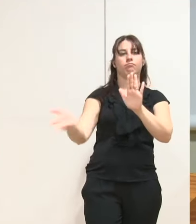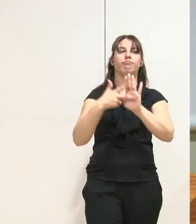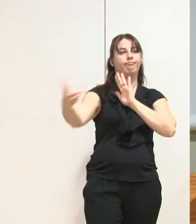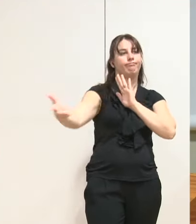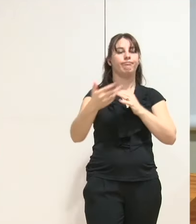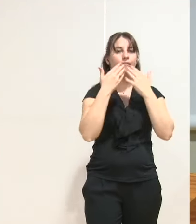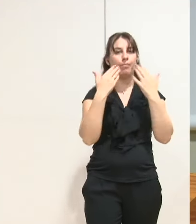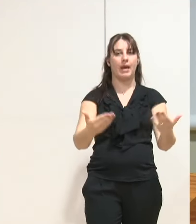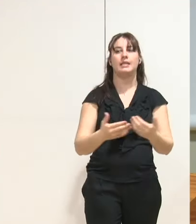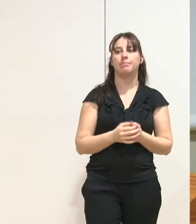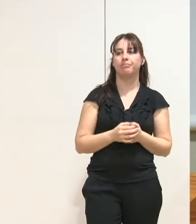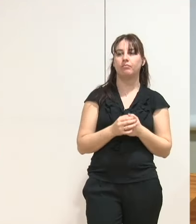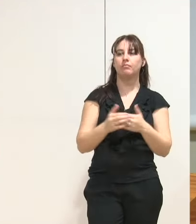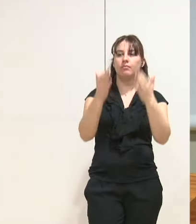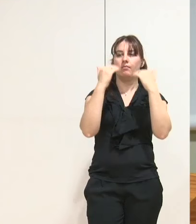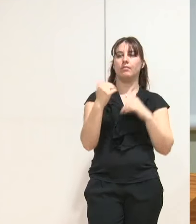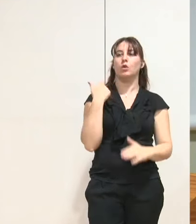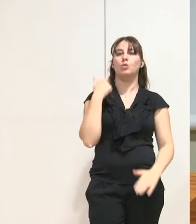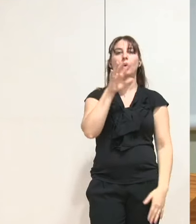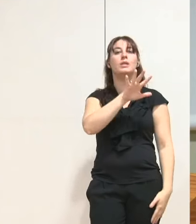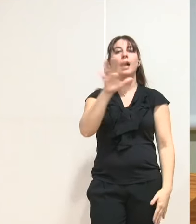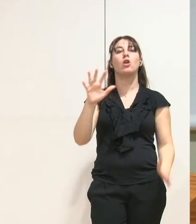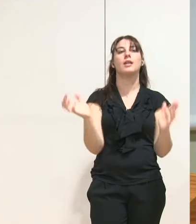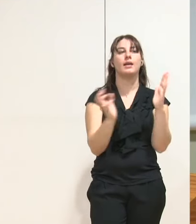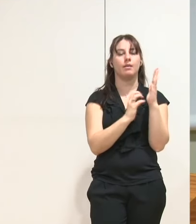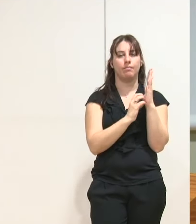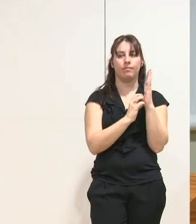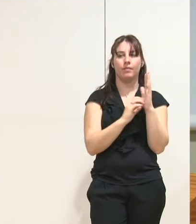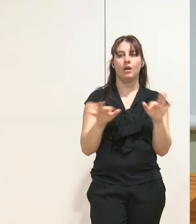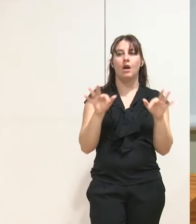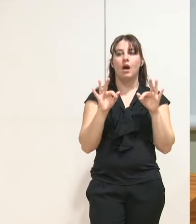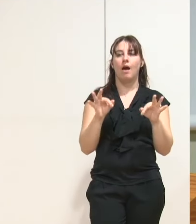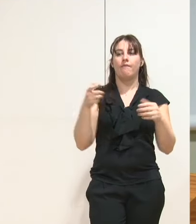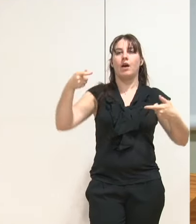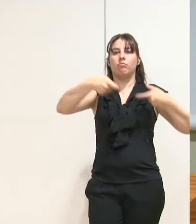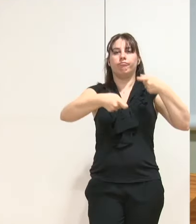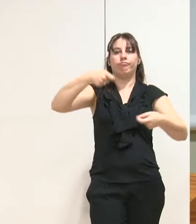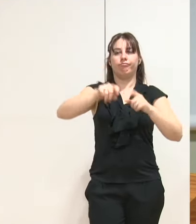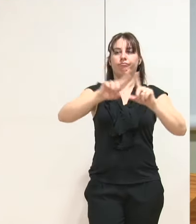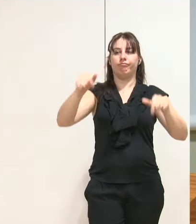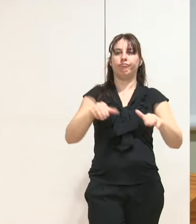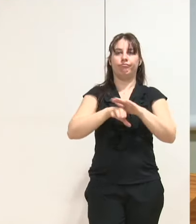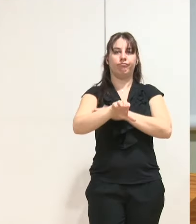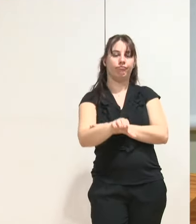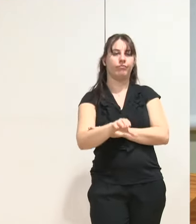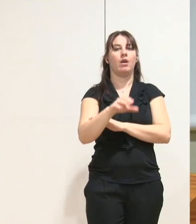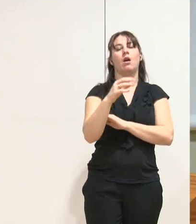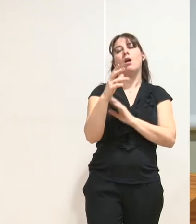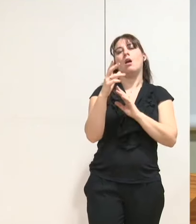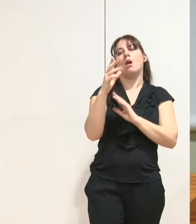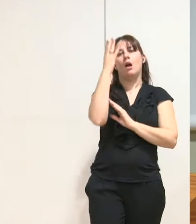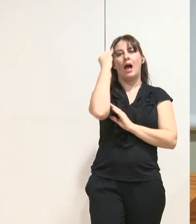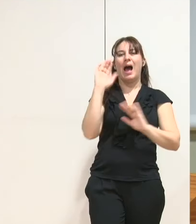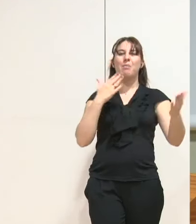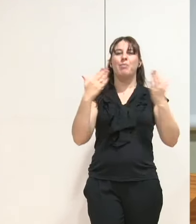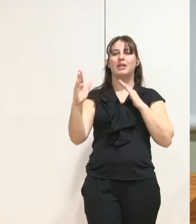remercie la délibération numéro 55 porte sur la recapitalisation d'alpexo à la suite du débat